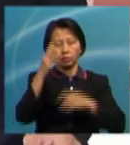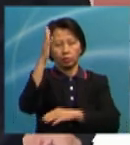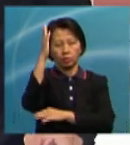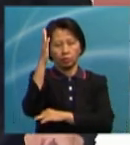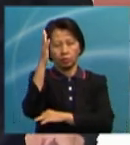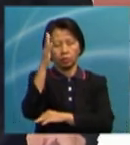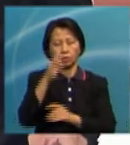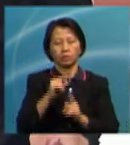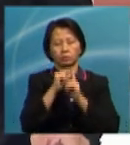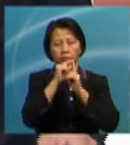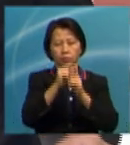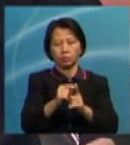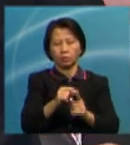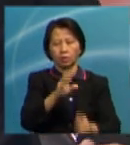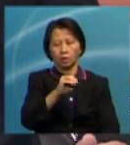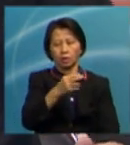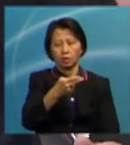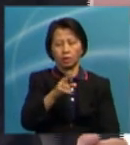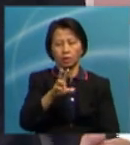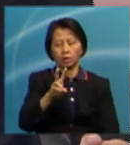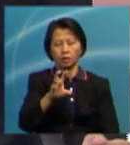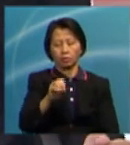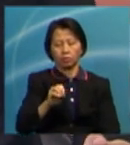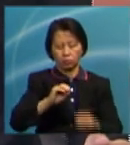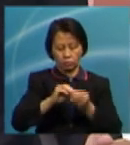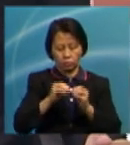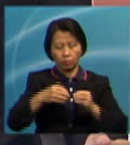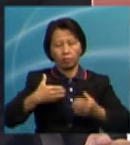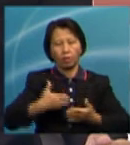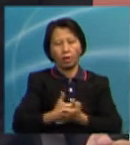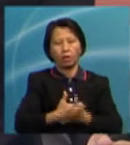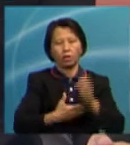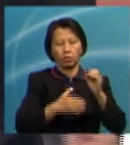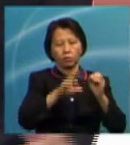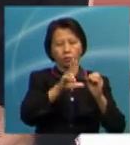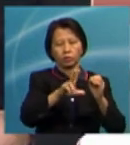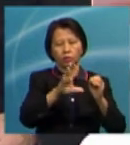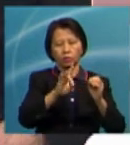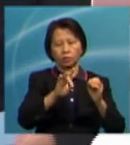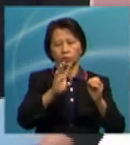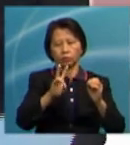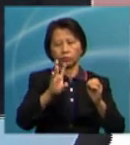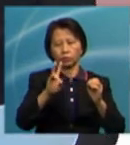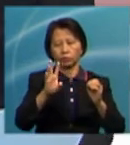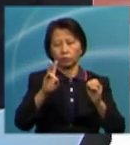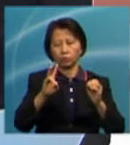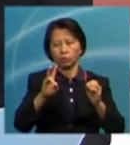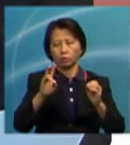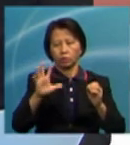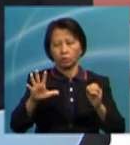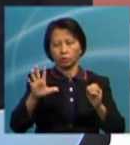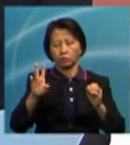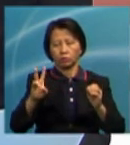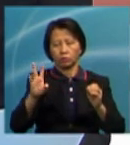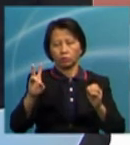hari dalam satu kenyataan Mas memaklumkan nombor baru itu ialah 038777